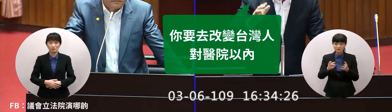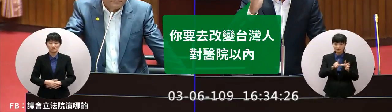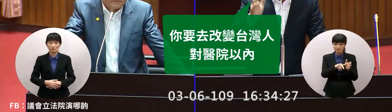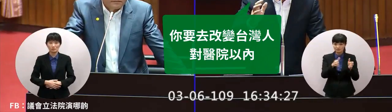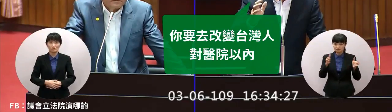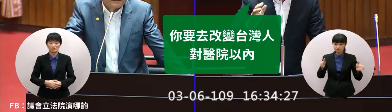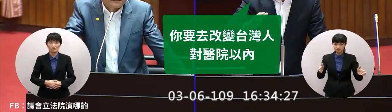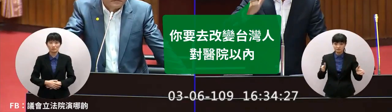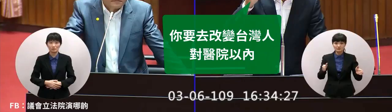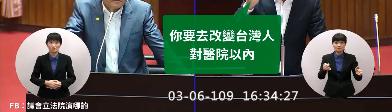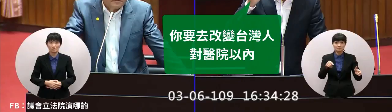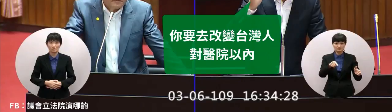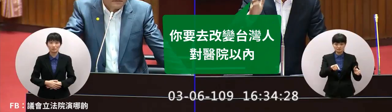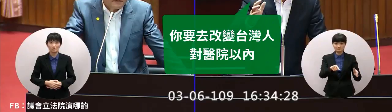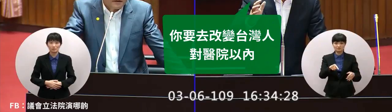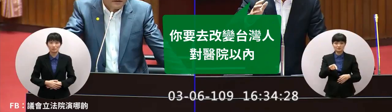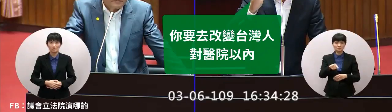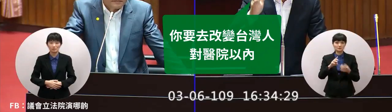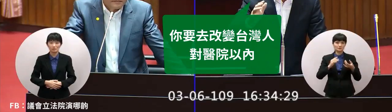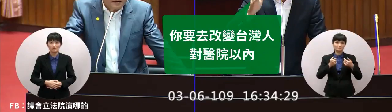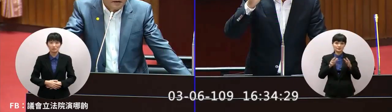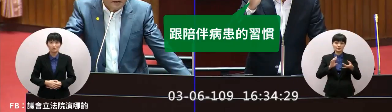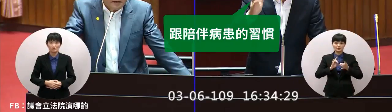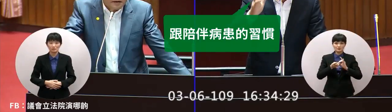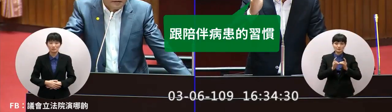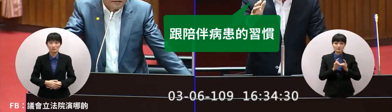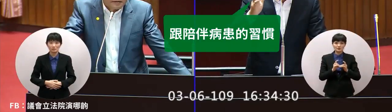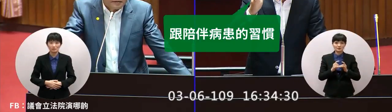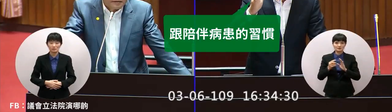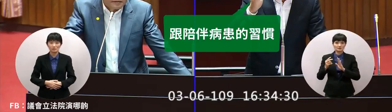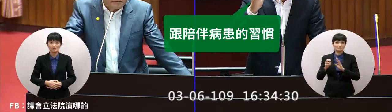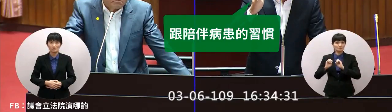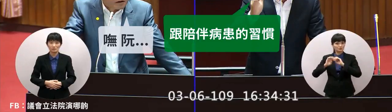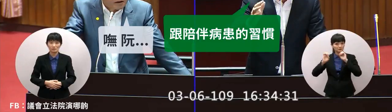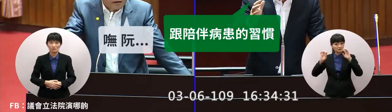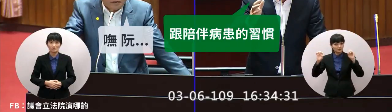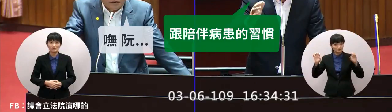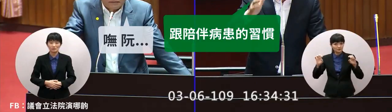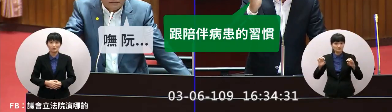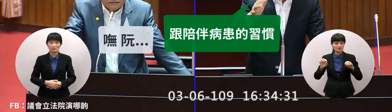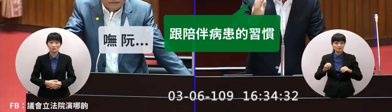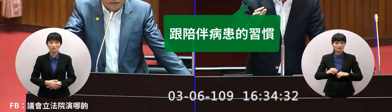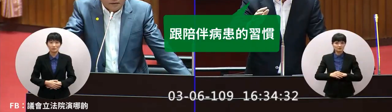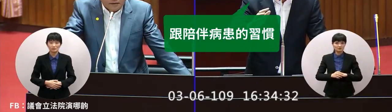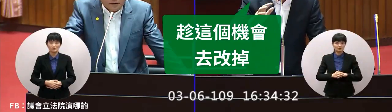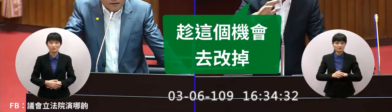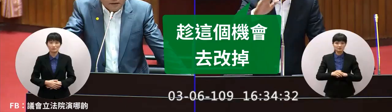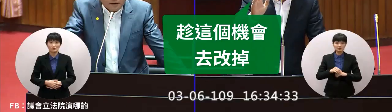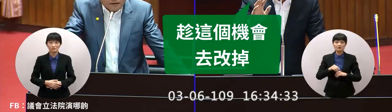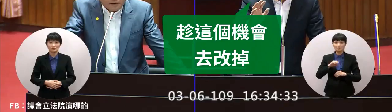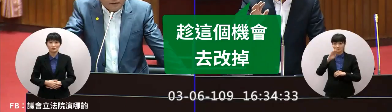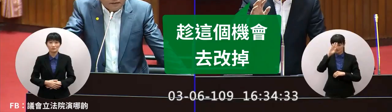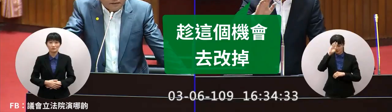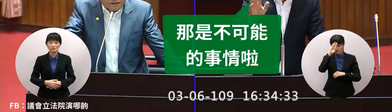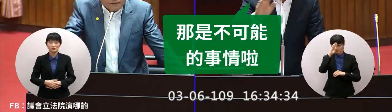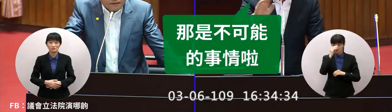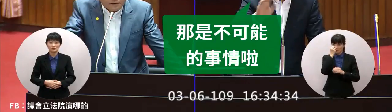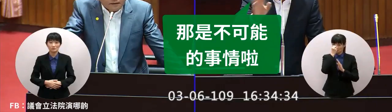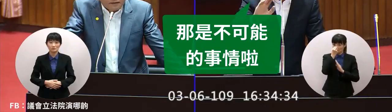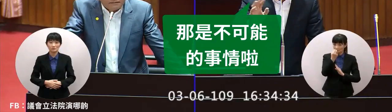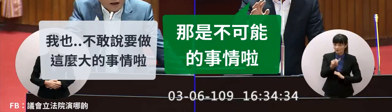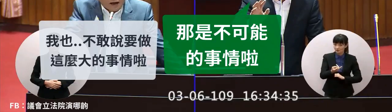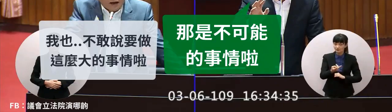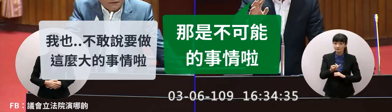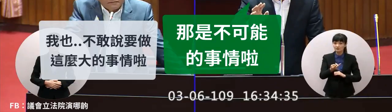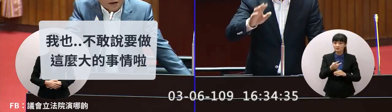改变台湾人对病医依赖啊，甲病批判。病患的这个习惯，趁这个机会去改掉，那是